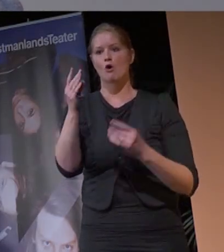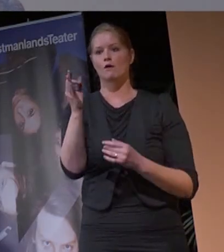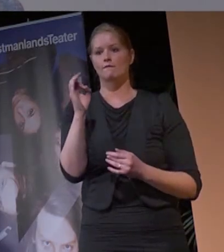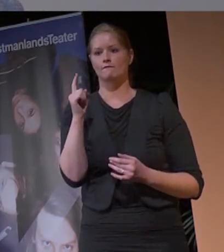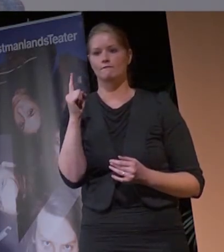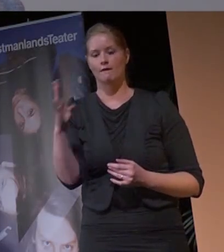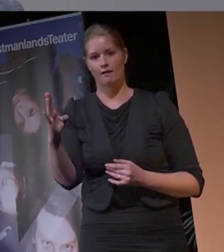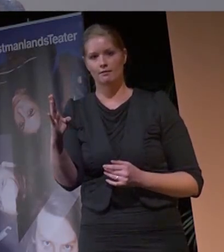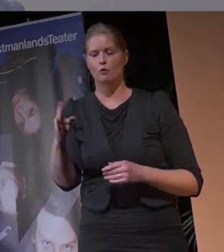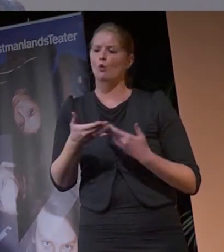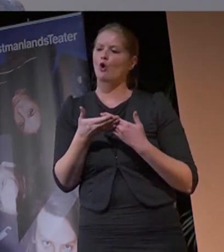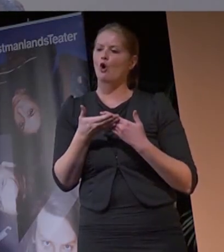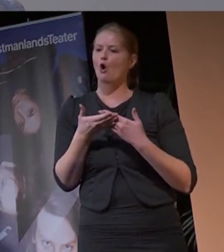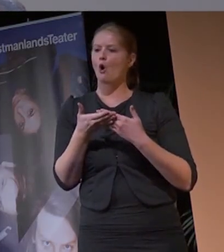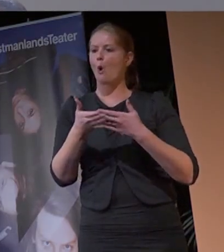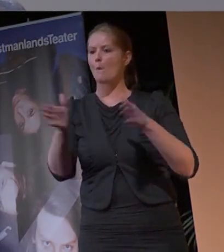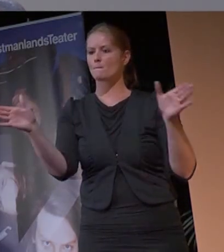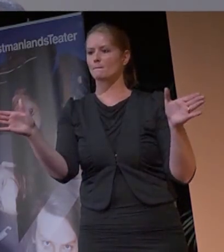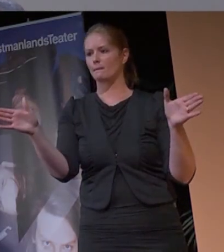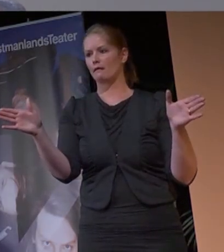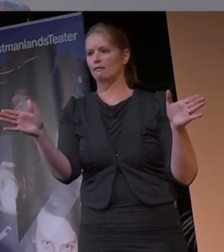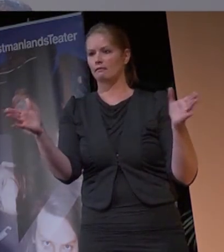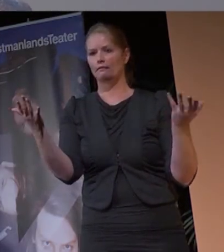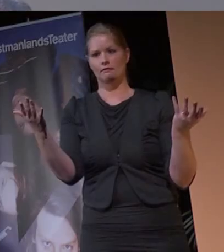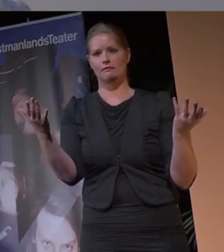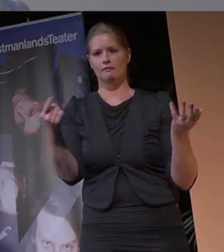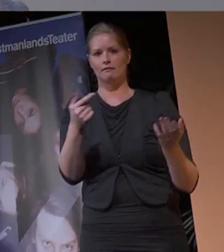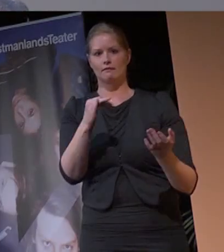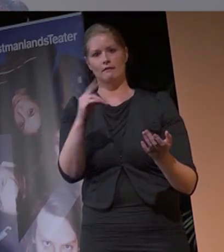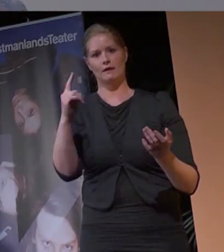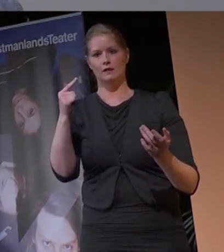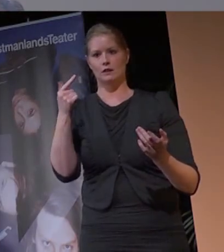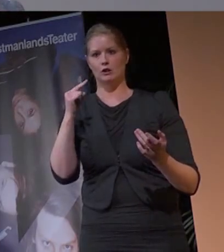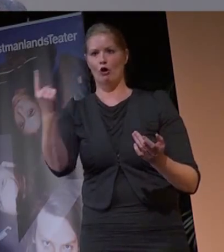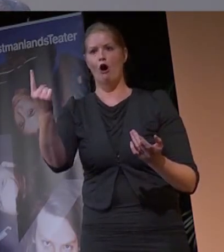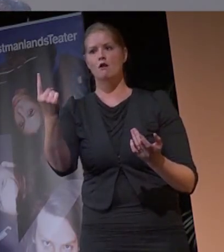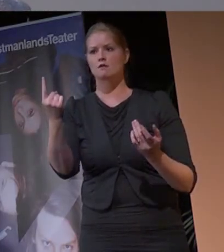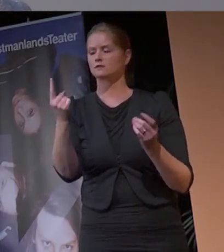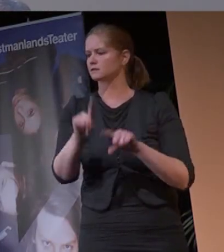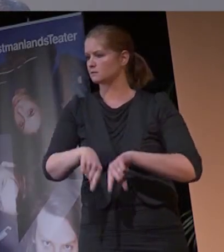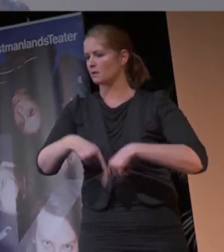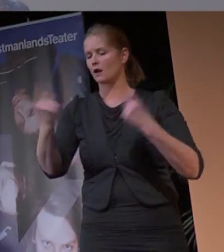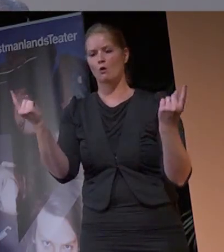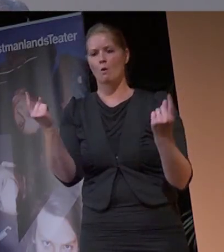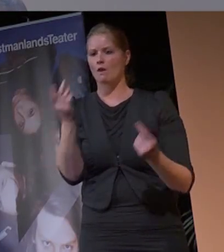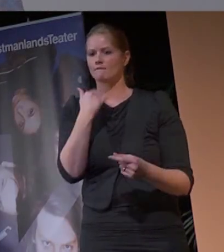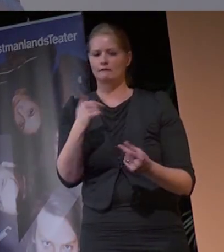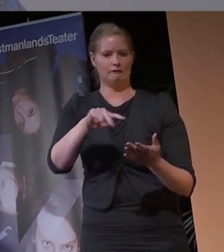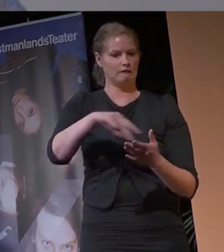och ett öppet tilltal oavsett konstform. Och det gör ju de med rätta.